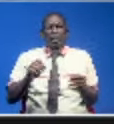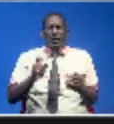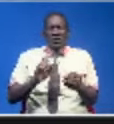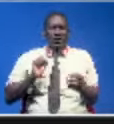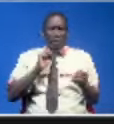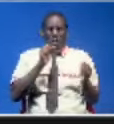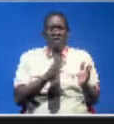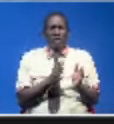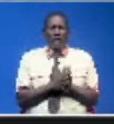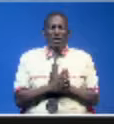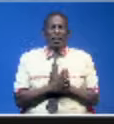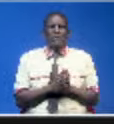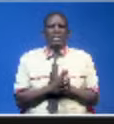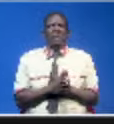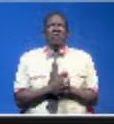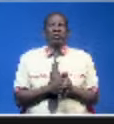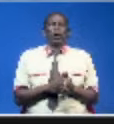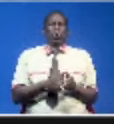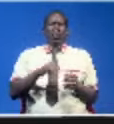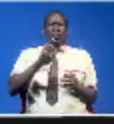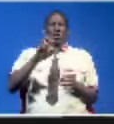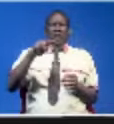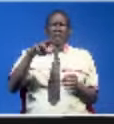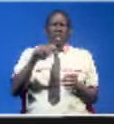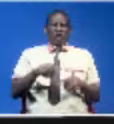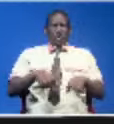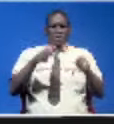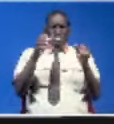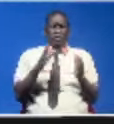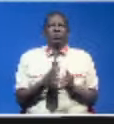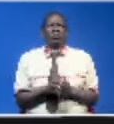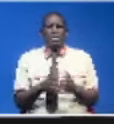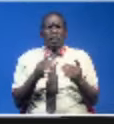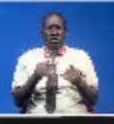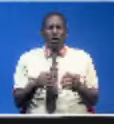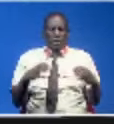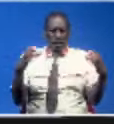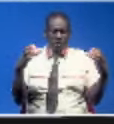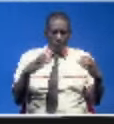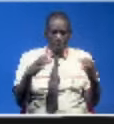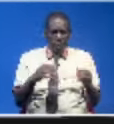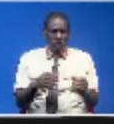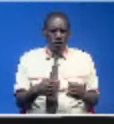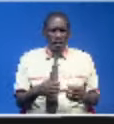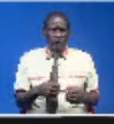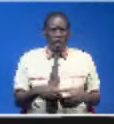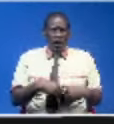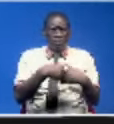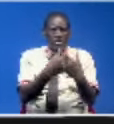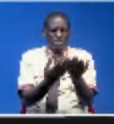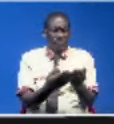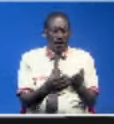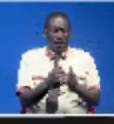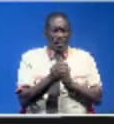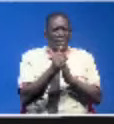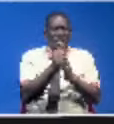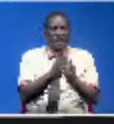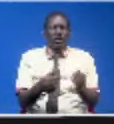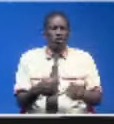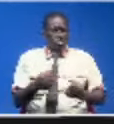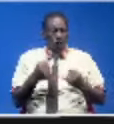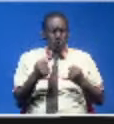akipewa gavana wa Homa Bay Gladys Wanga. Mimi na hakika ya kwamba chama iko mikononi ya dereva ambaye